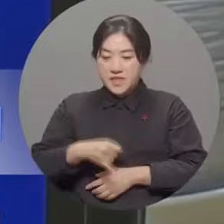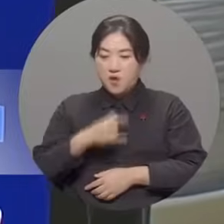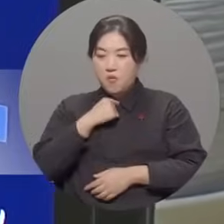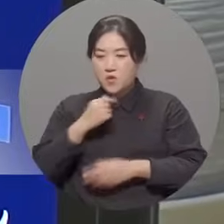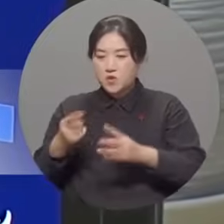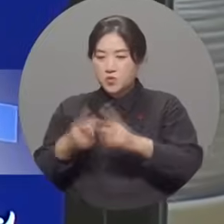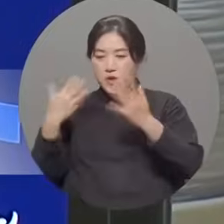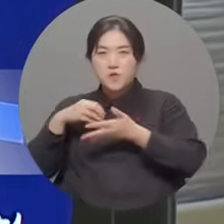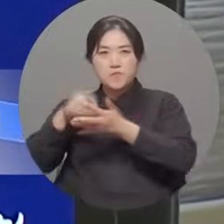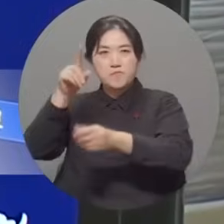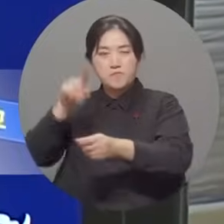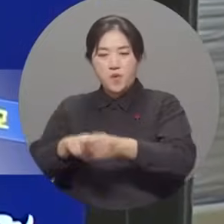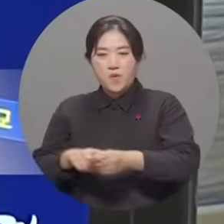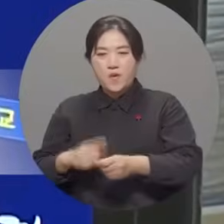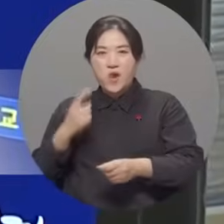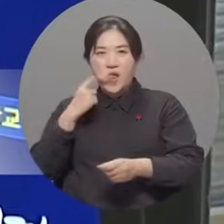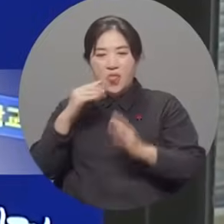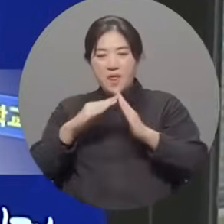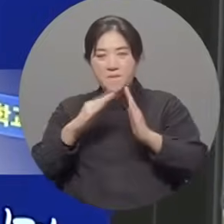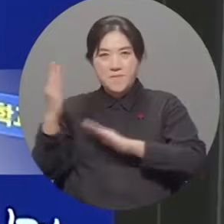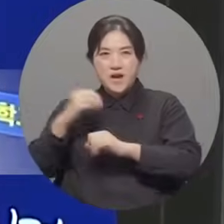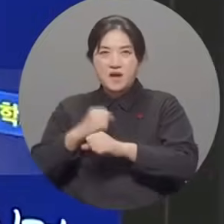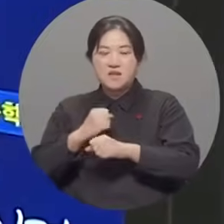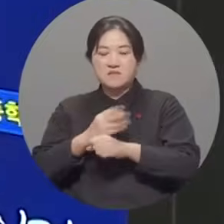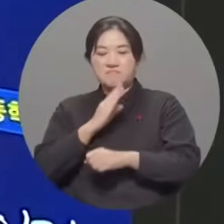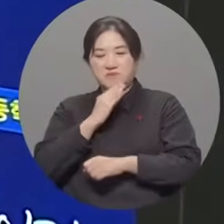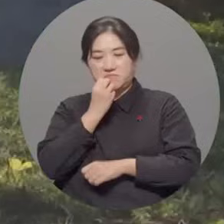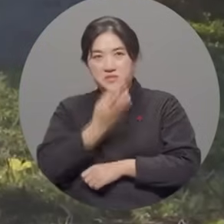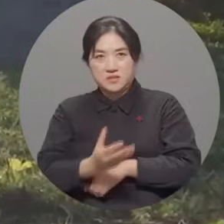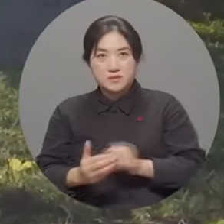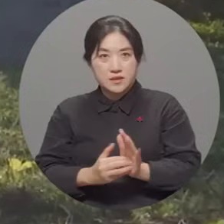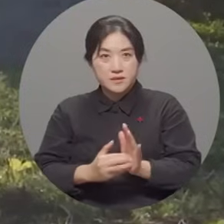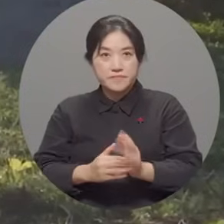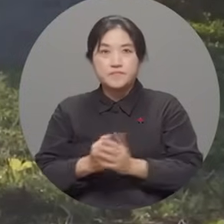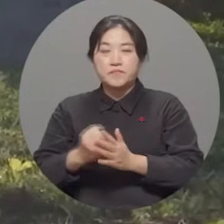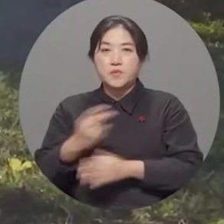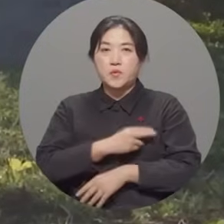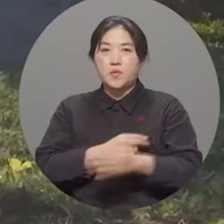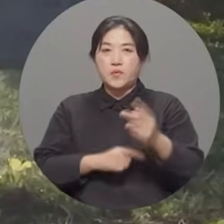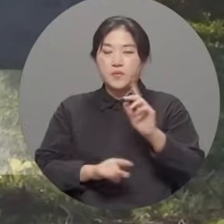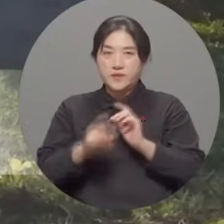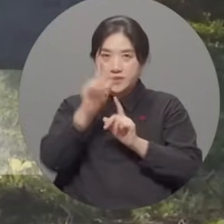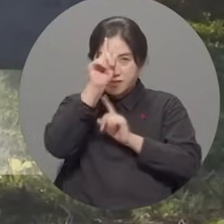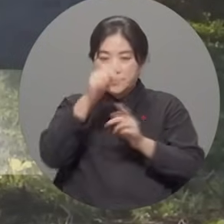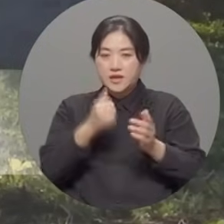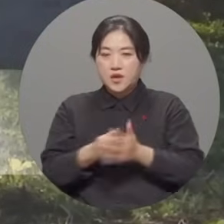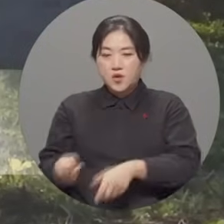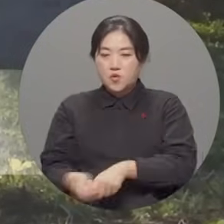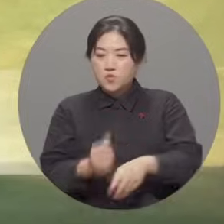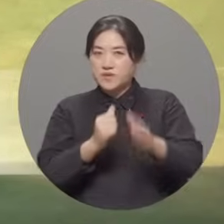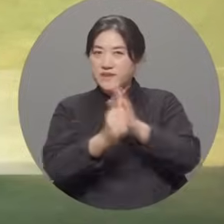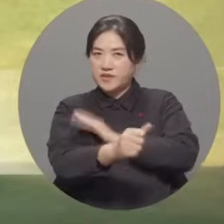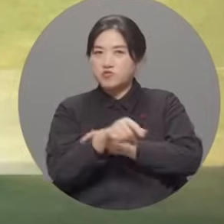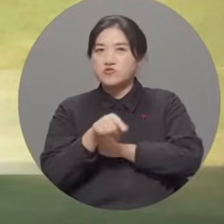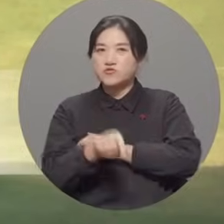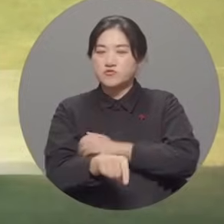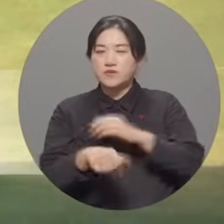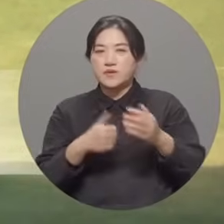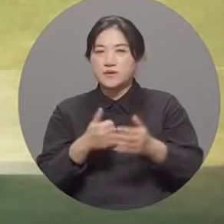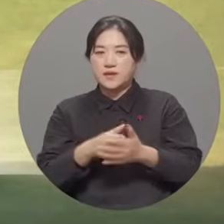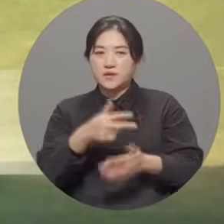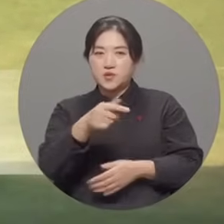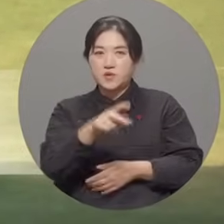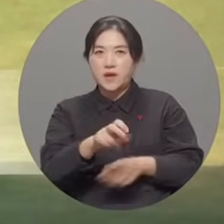초등학교에 보내려고 위장 전입시켰다고 바로 시인했습니다. 또 이 차장 검사가 골프장 대표인 처남을 통해 동료